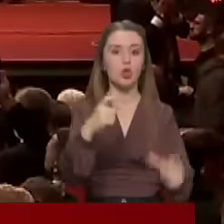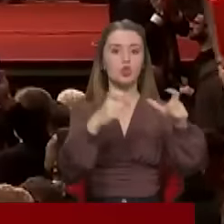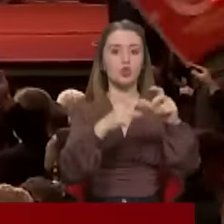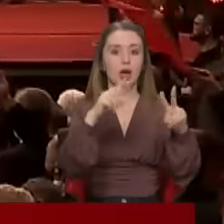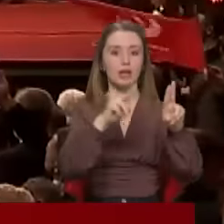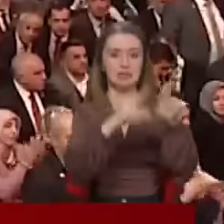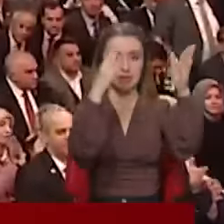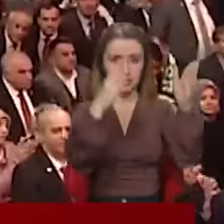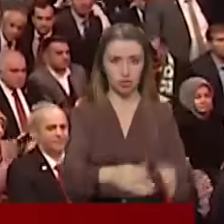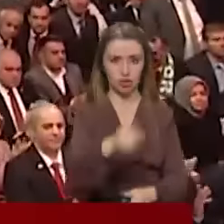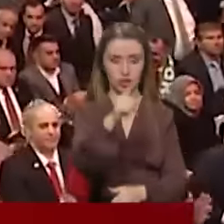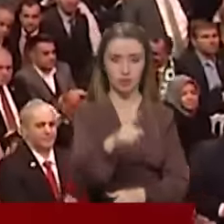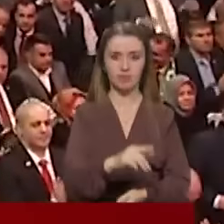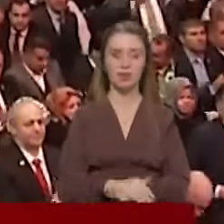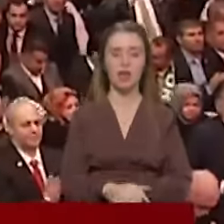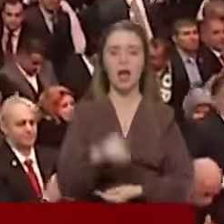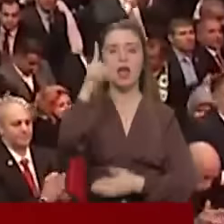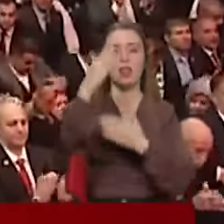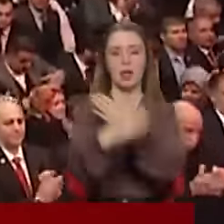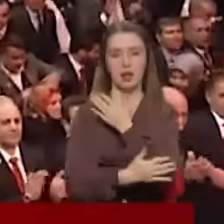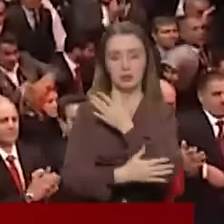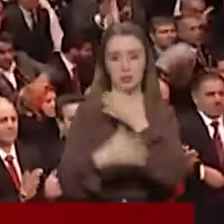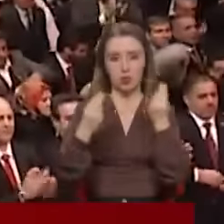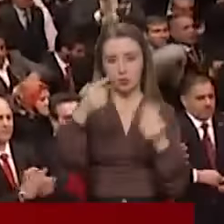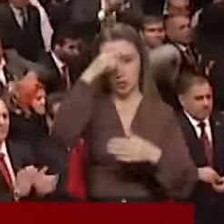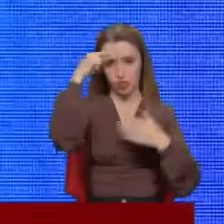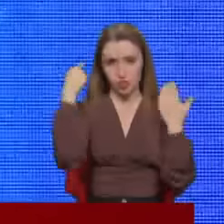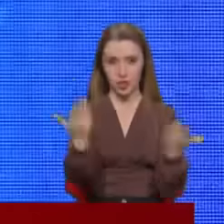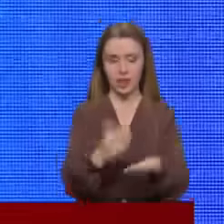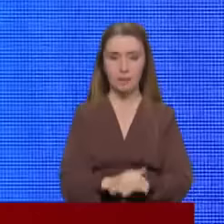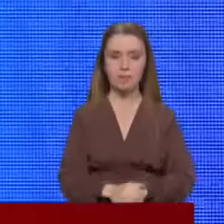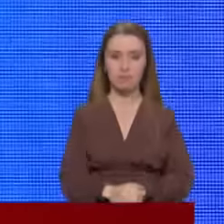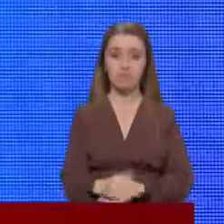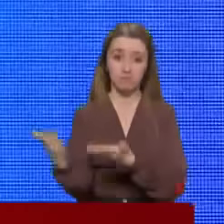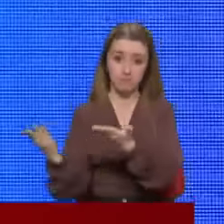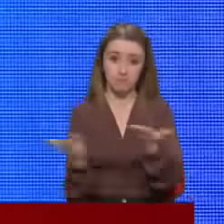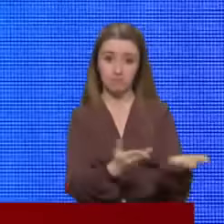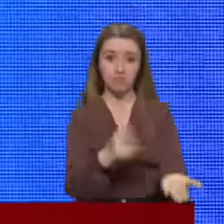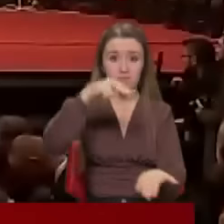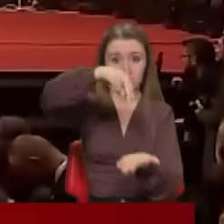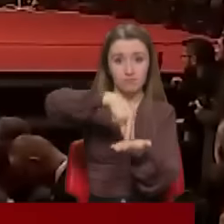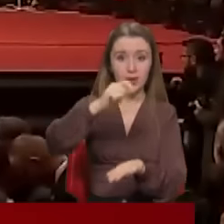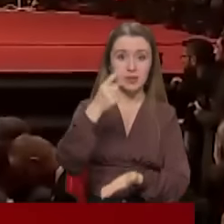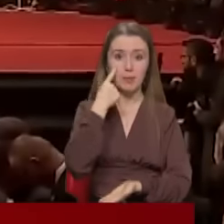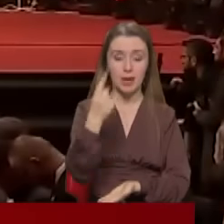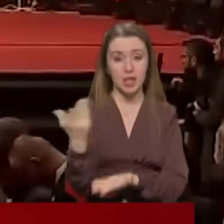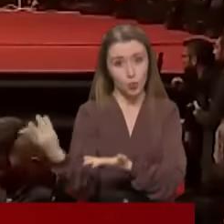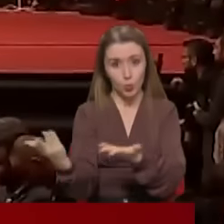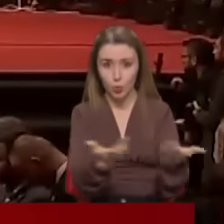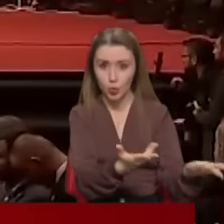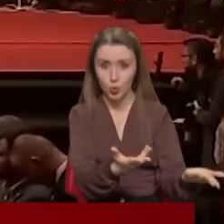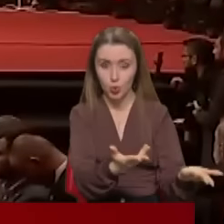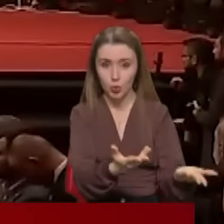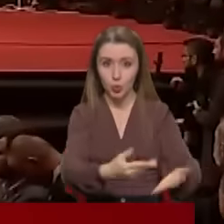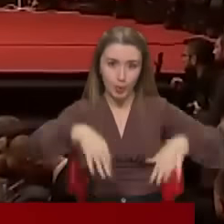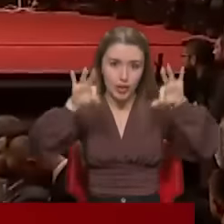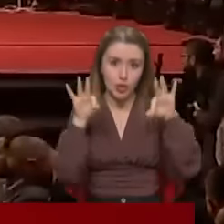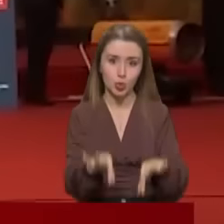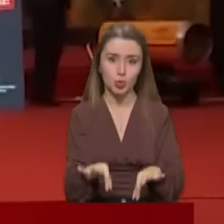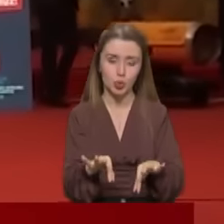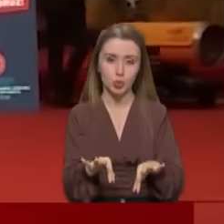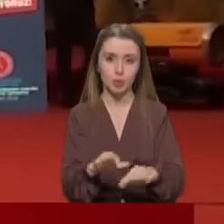Kılıç Beyefendi. Gazamız mübarek olsun inşallah. Buyursun, çıksın ortaya. Buyurun,